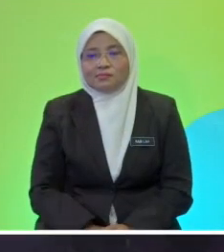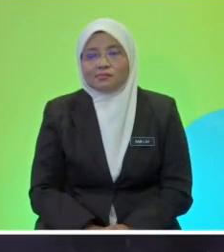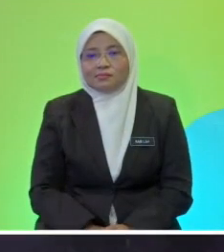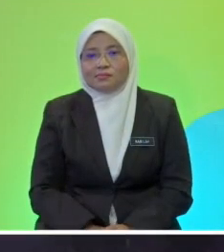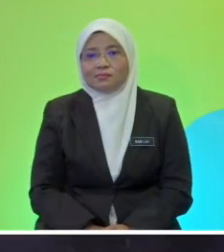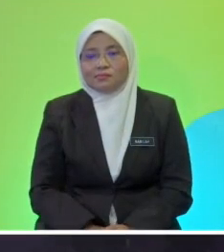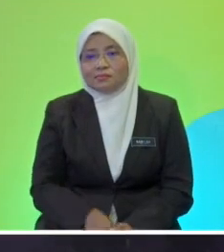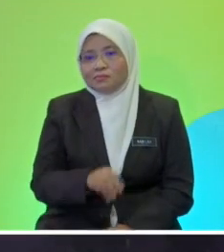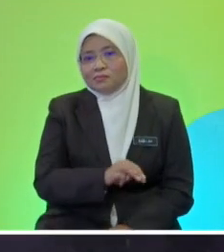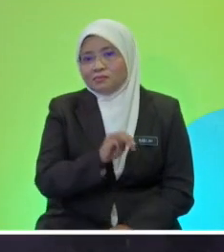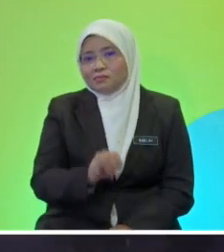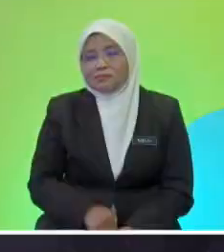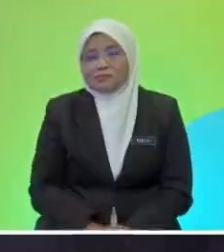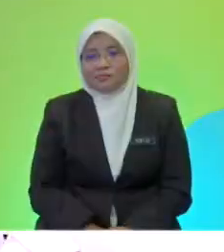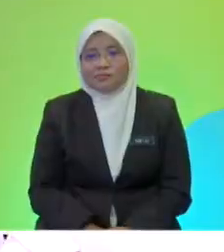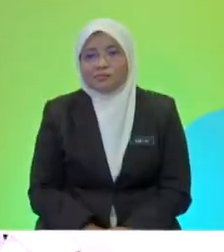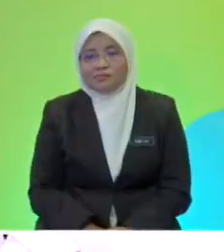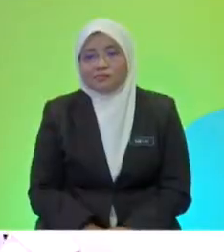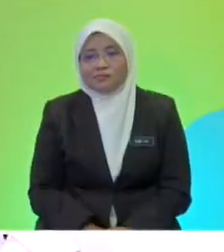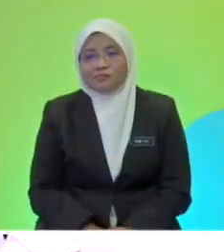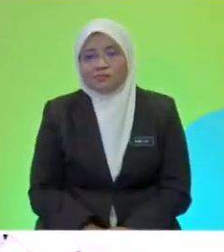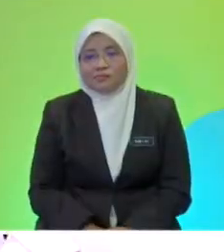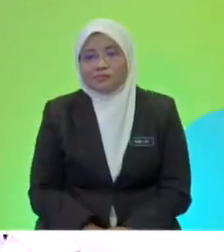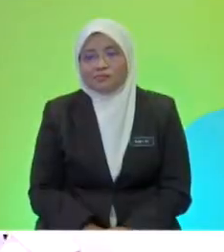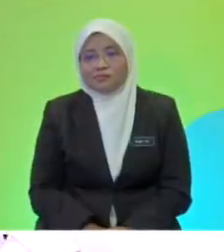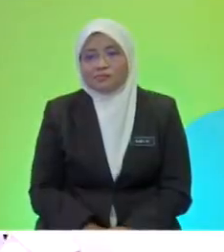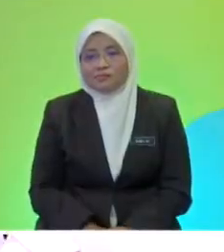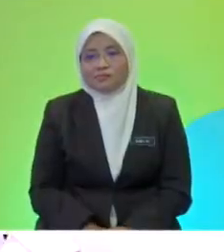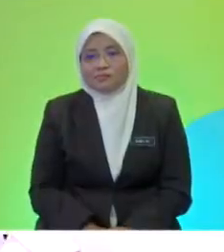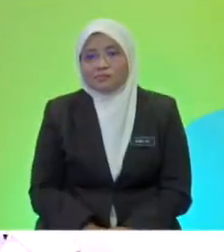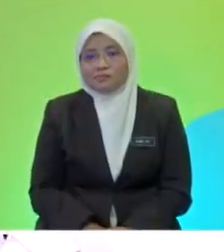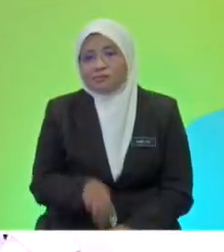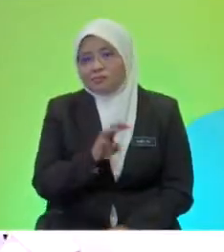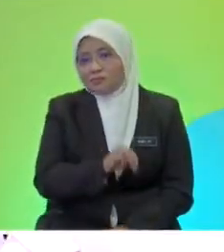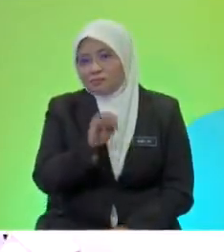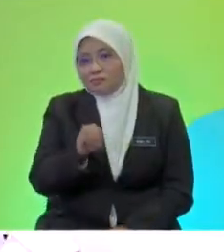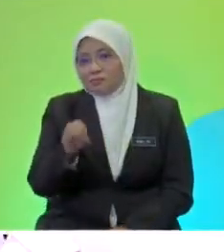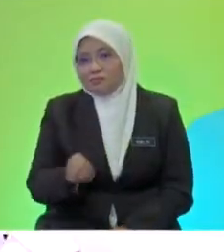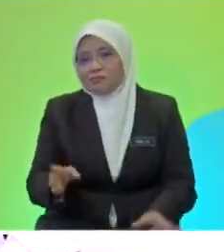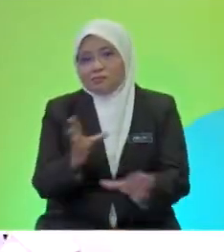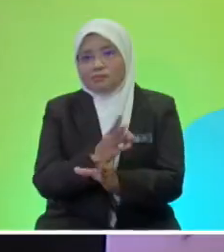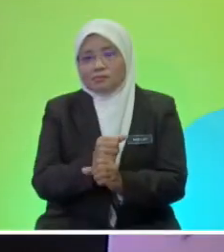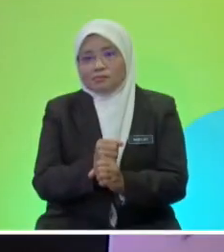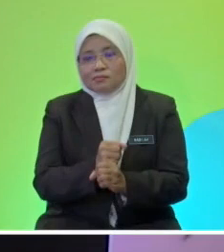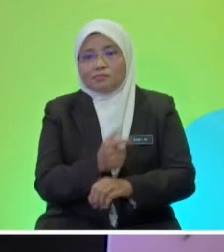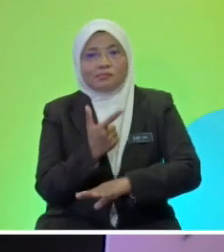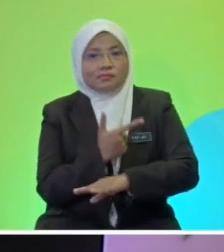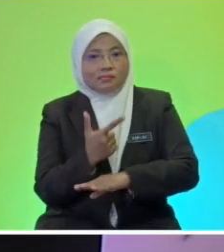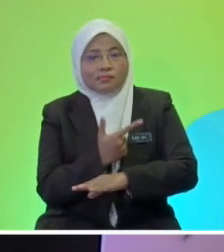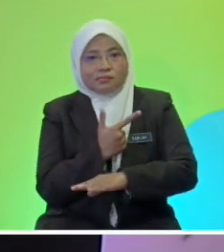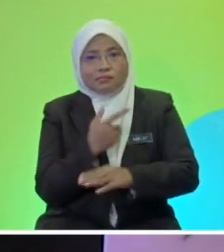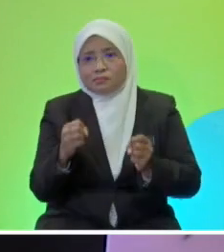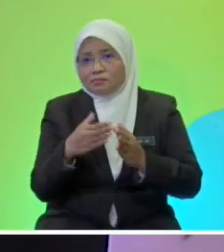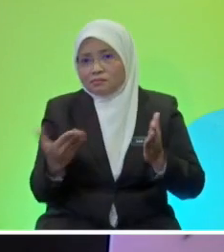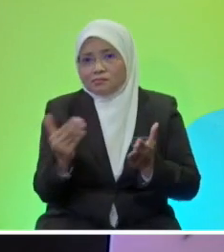ia memberi manfaat kepada anda semua rezekinya Mereka ingin mendapatkan latihan pengukuhan yang mana mereka boleh mendapatkannya kepada